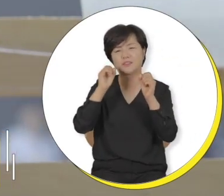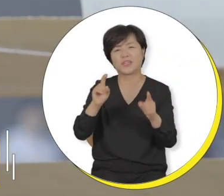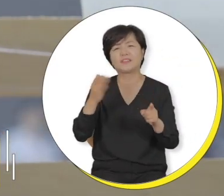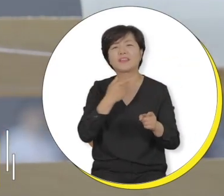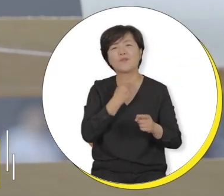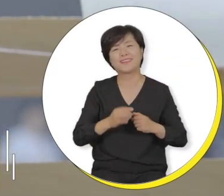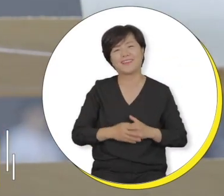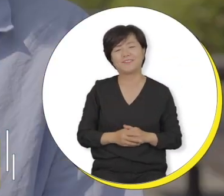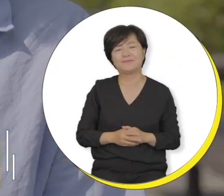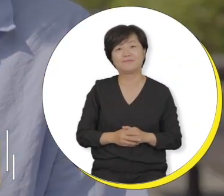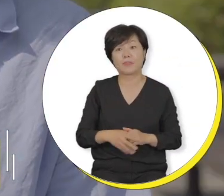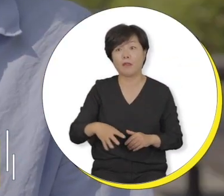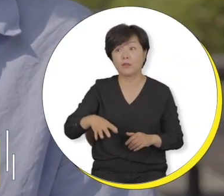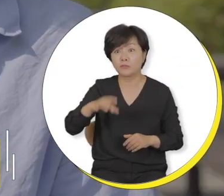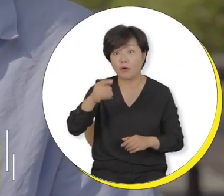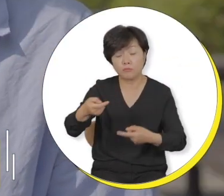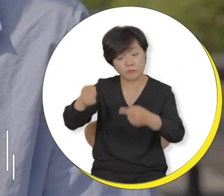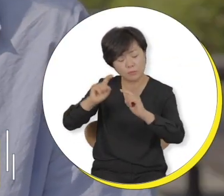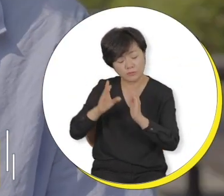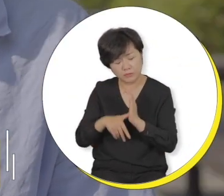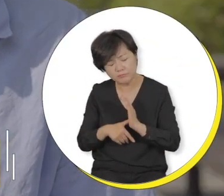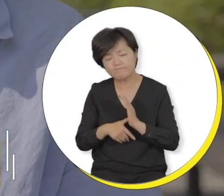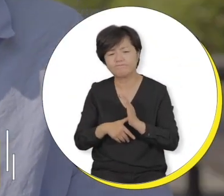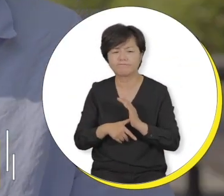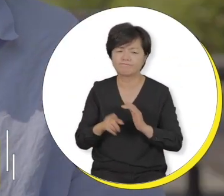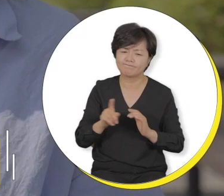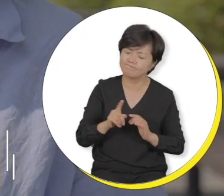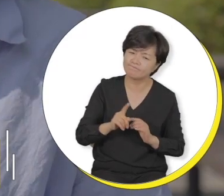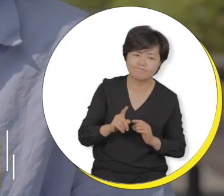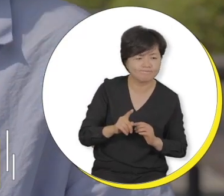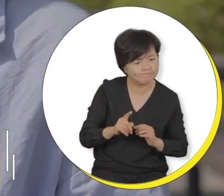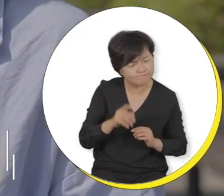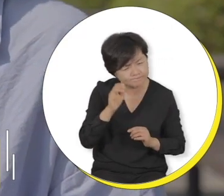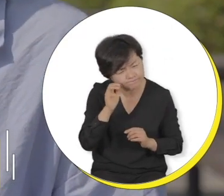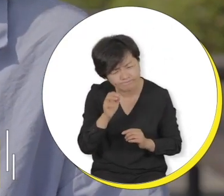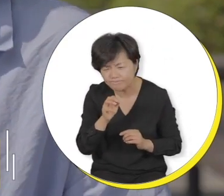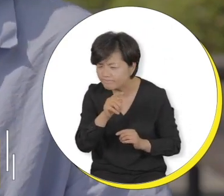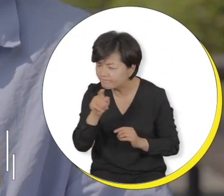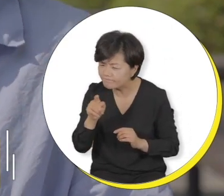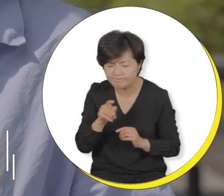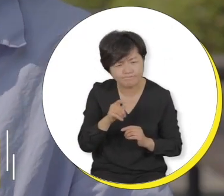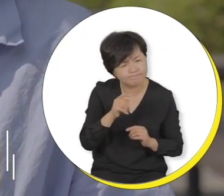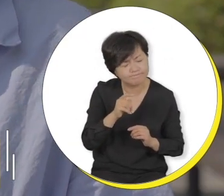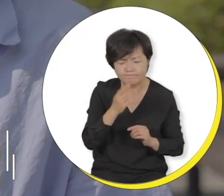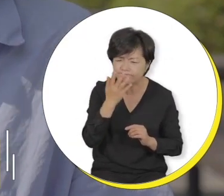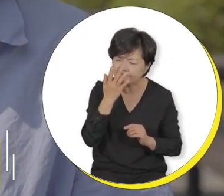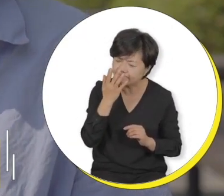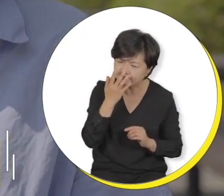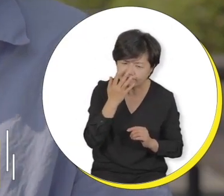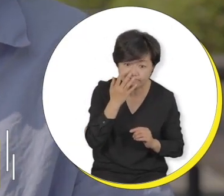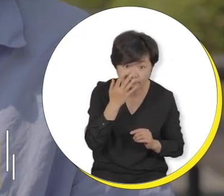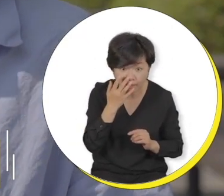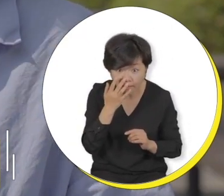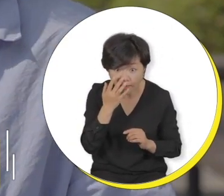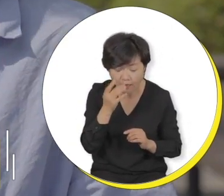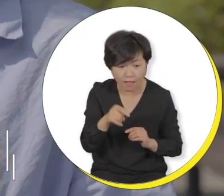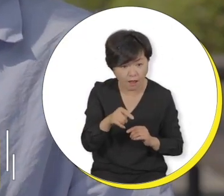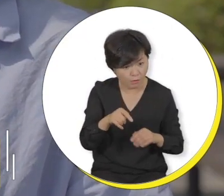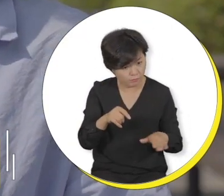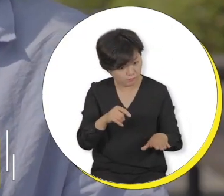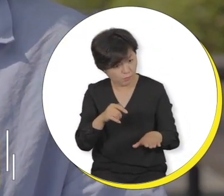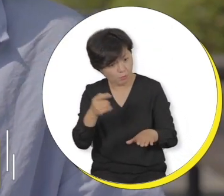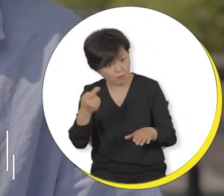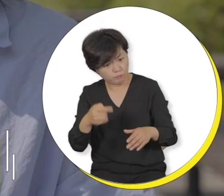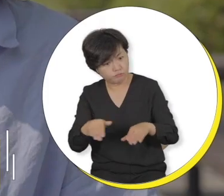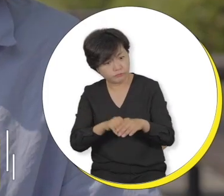좋겠습니다. 처음 이렇게 오셨을 때는 뭔가 이제 홍보물을 보고 이제 오거나 하지는 않으셨었어요. 근데 이제 와가지고